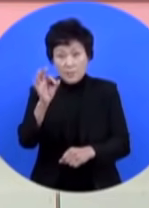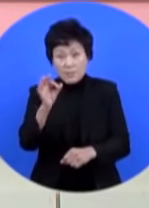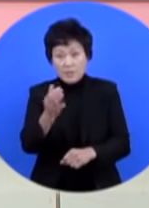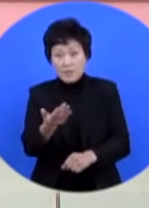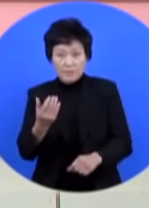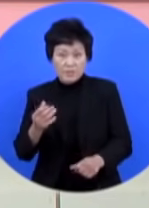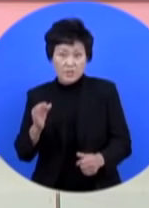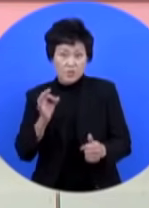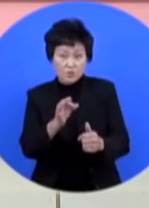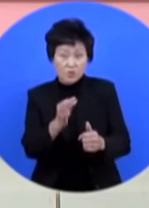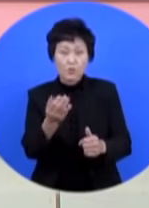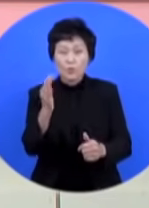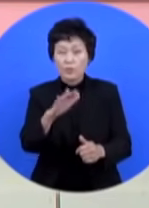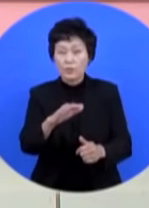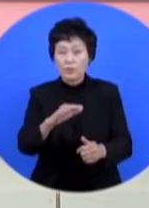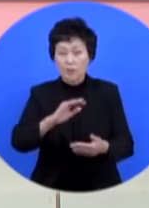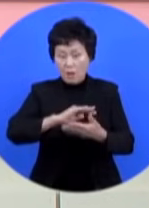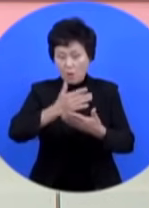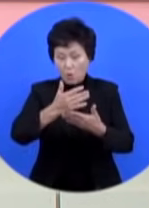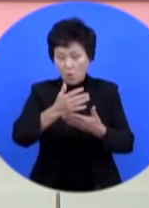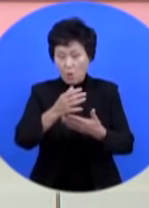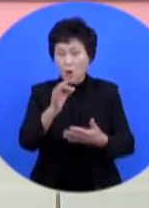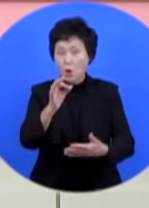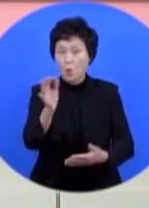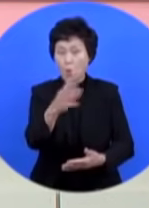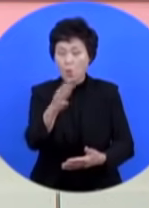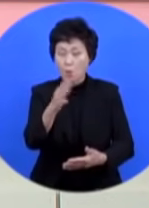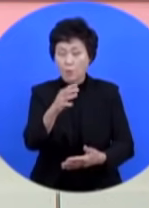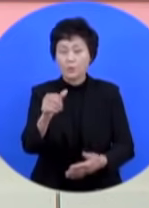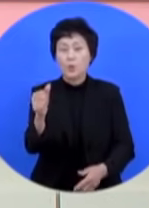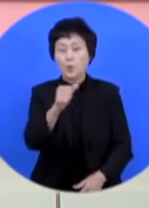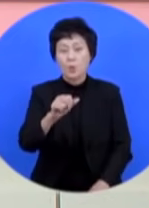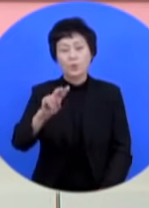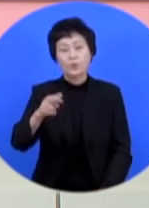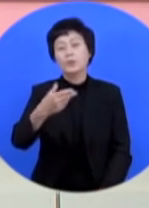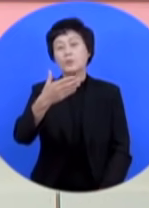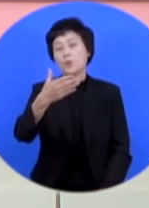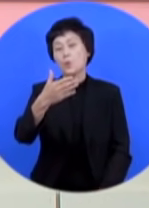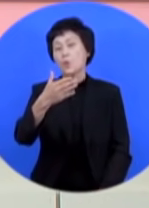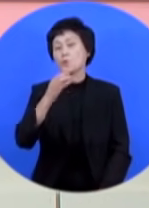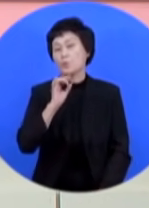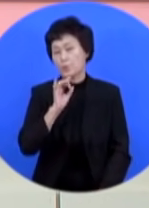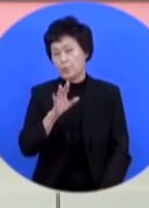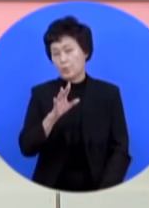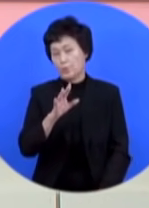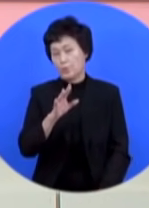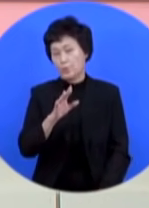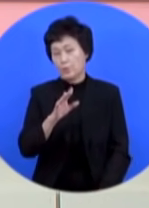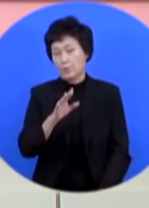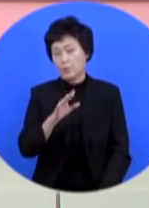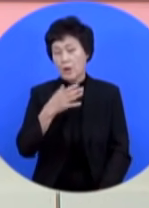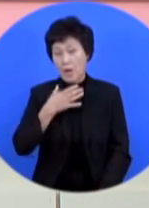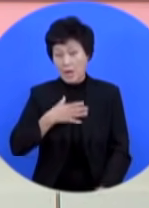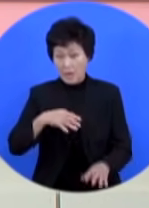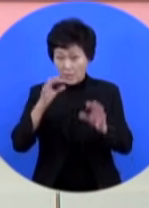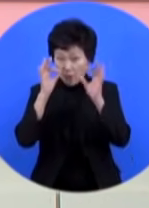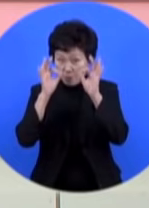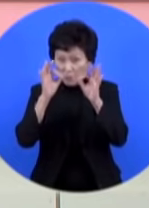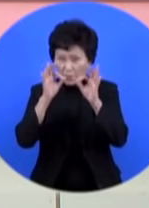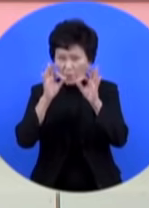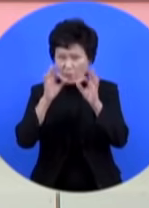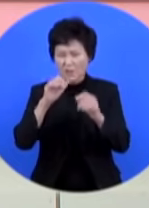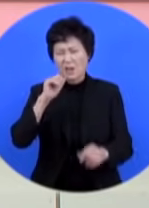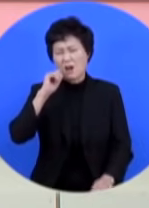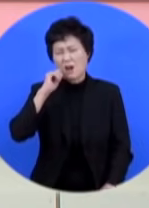돈들이 하나도 없고 5,209원만이 통장에 남아 있었습니다. 알고 보니까 어려운